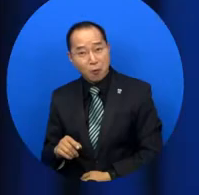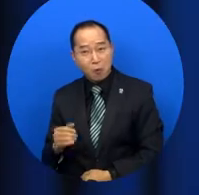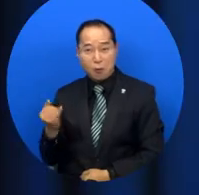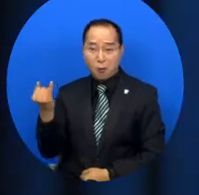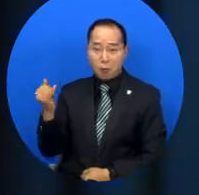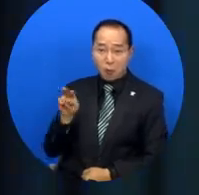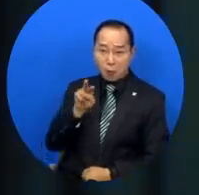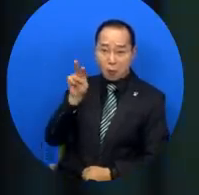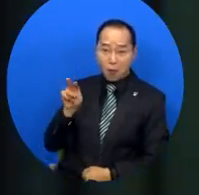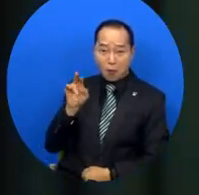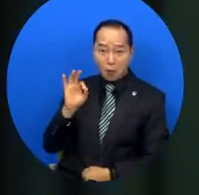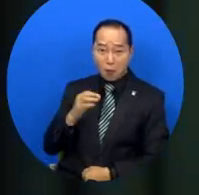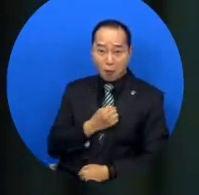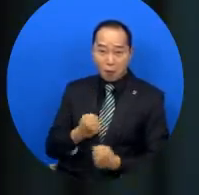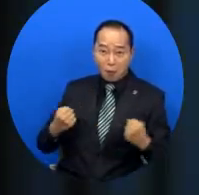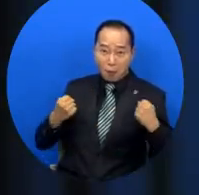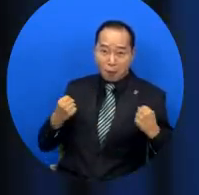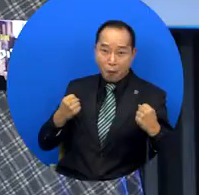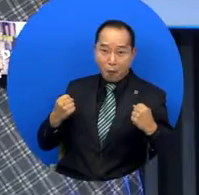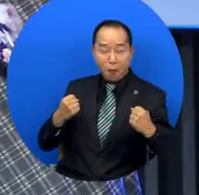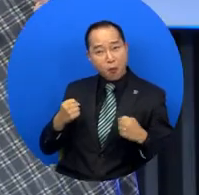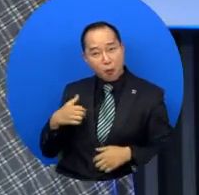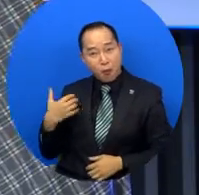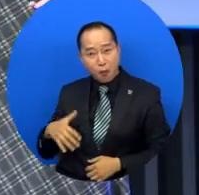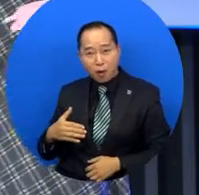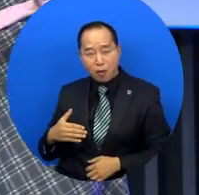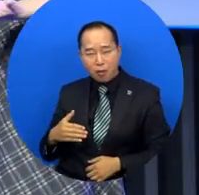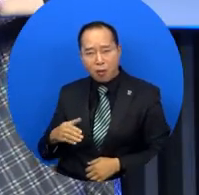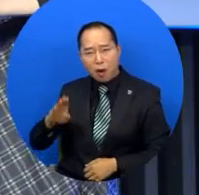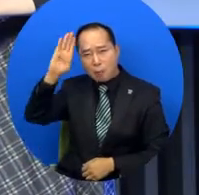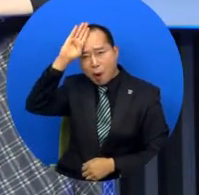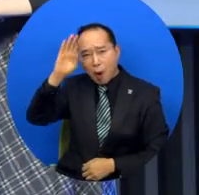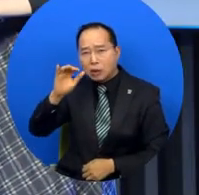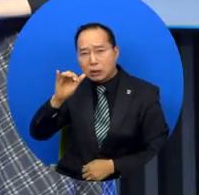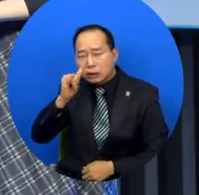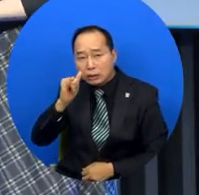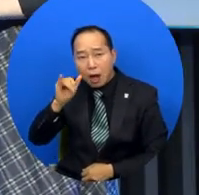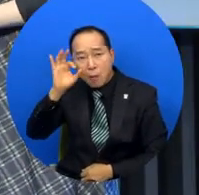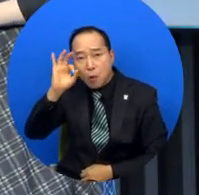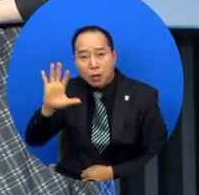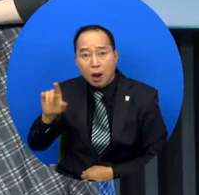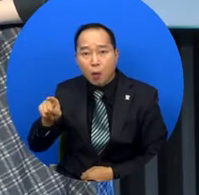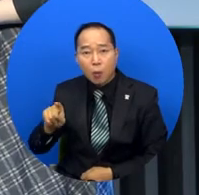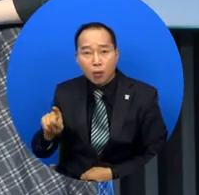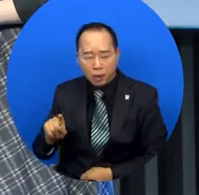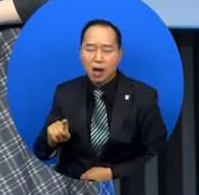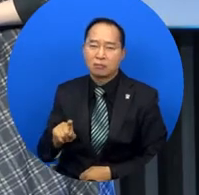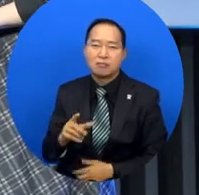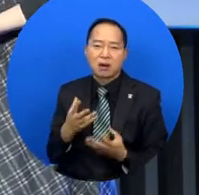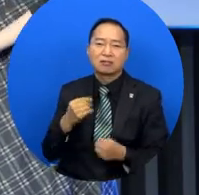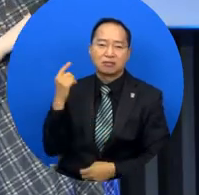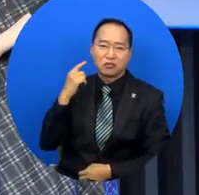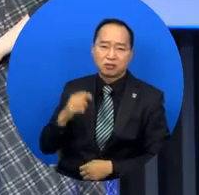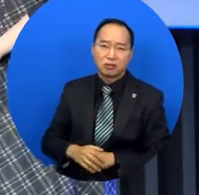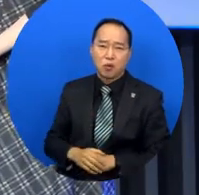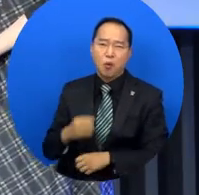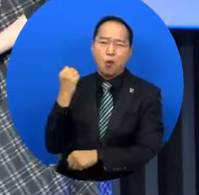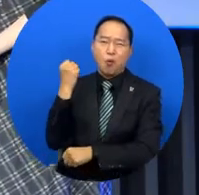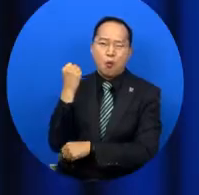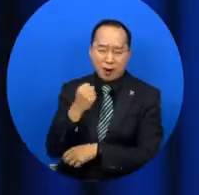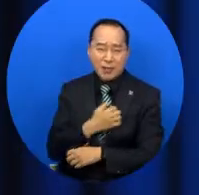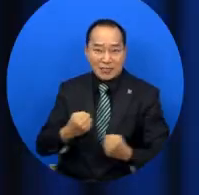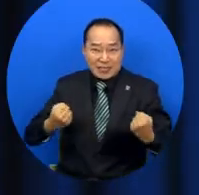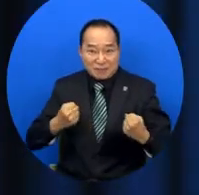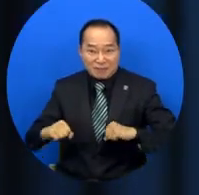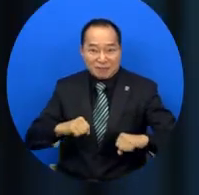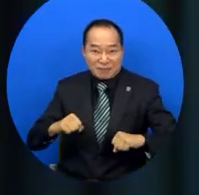교수님 안녕하세요. 안녕하세요. 네. 네. 아유, 에너지가 넘치셔서 사실 아픈 분이라고는 제가 생각도 못했어요.